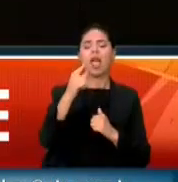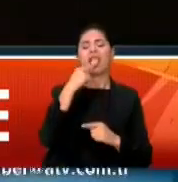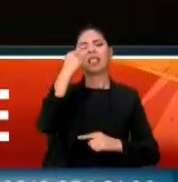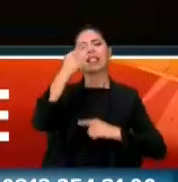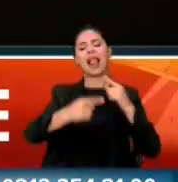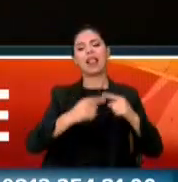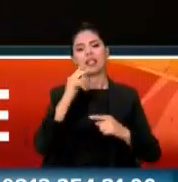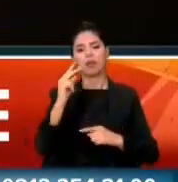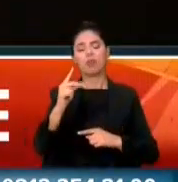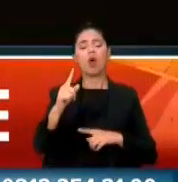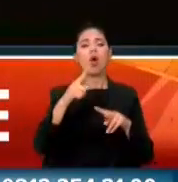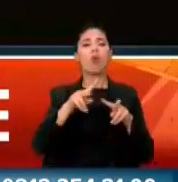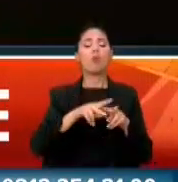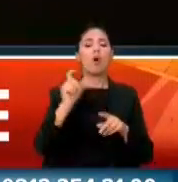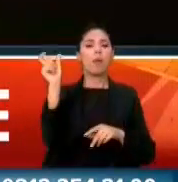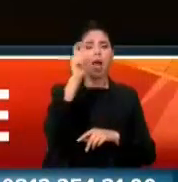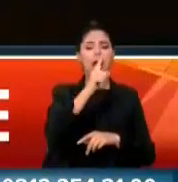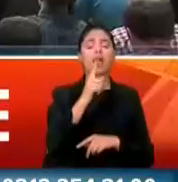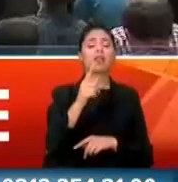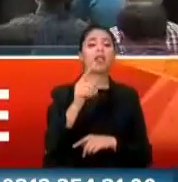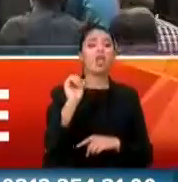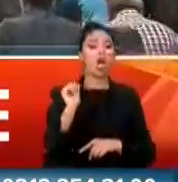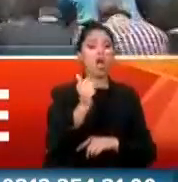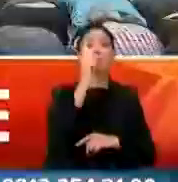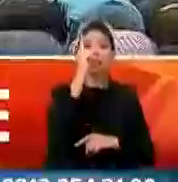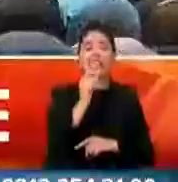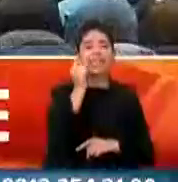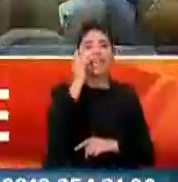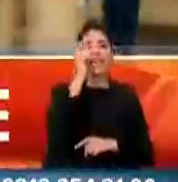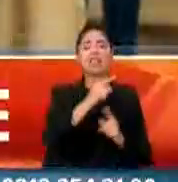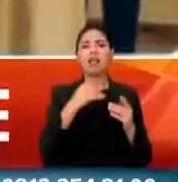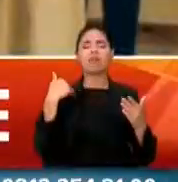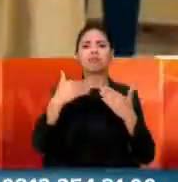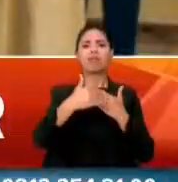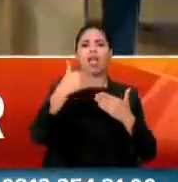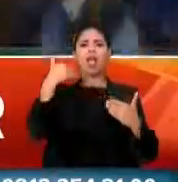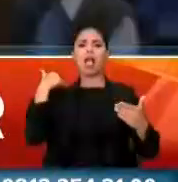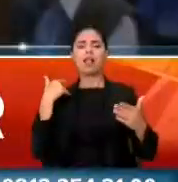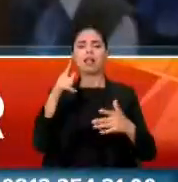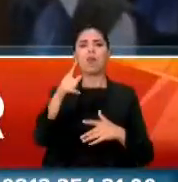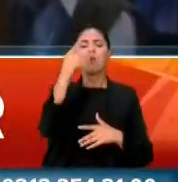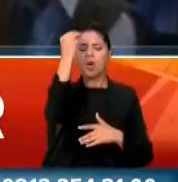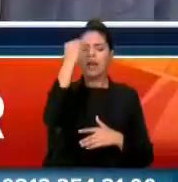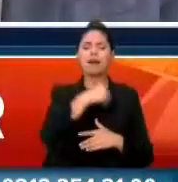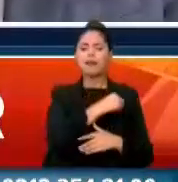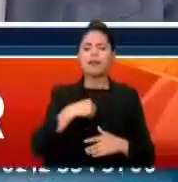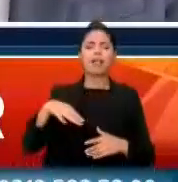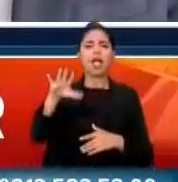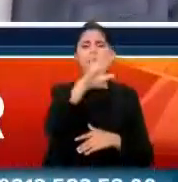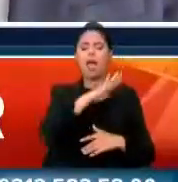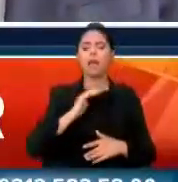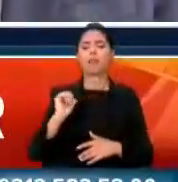Ancak Muharrem ayının önemi ilk insana kadar gidiyor. Hem İslamiyet, hem Yahudilik, hem de Hristiyanlık için önemli.